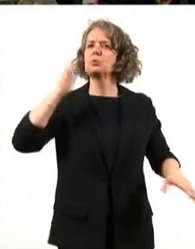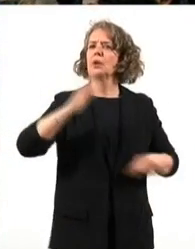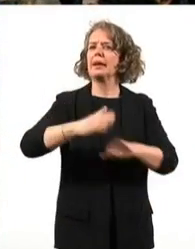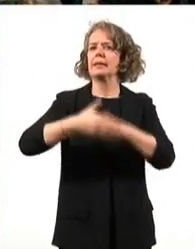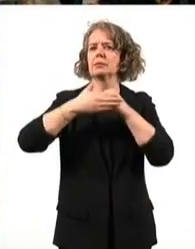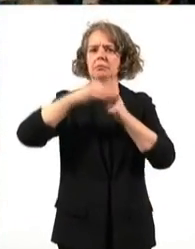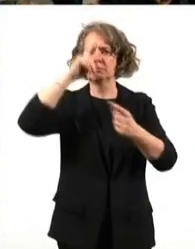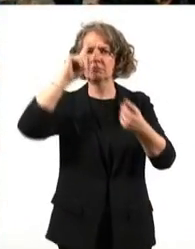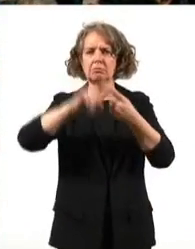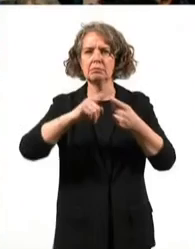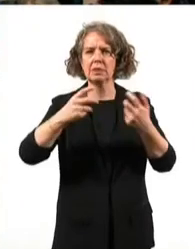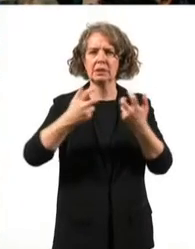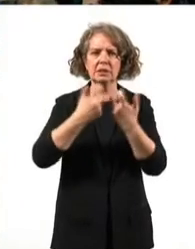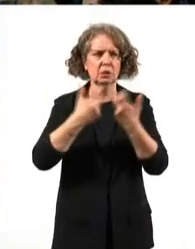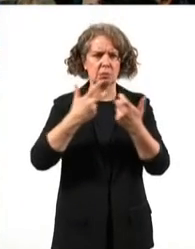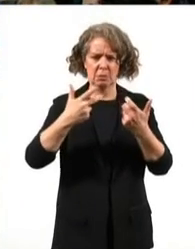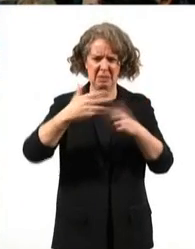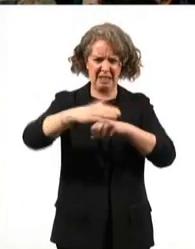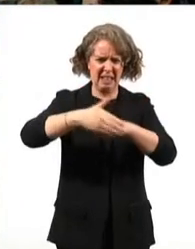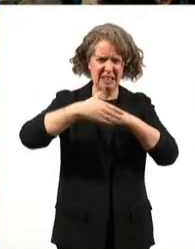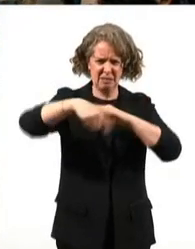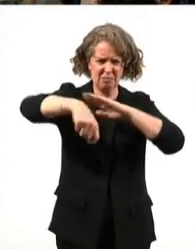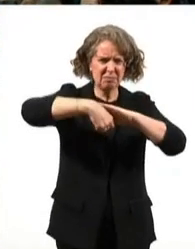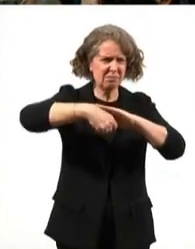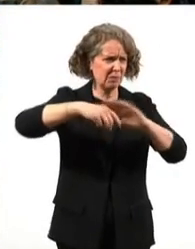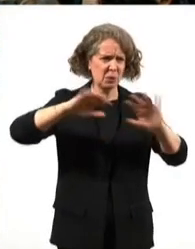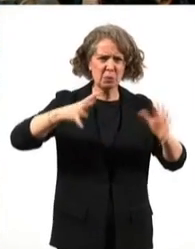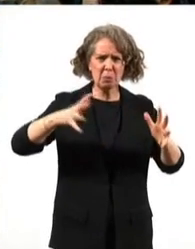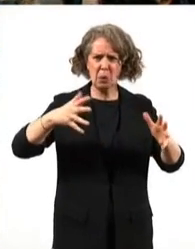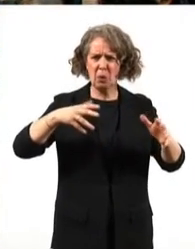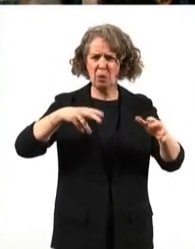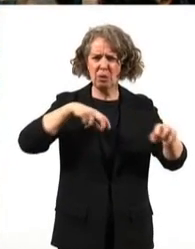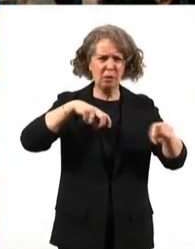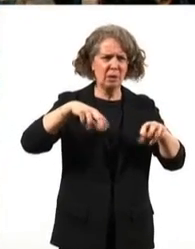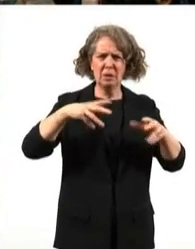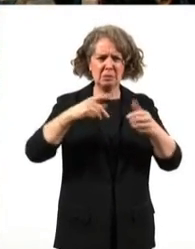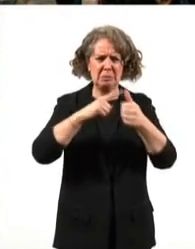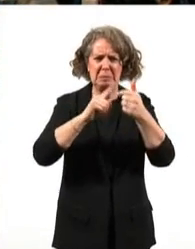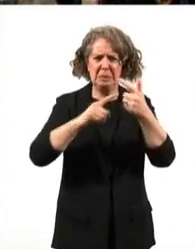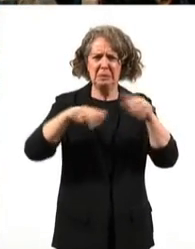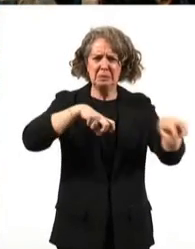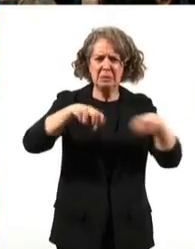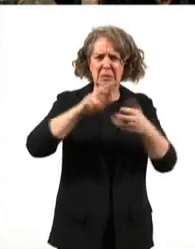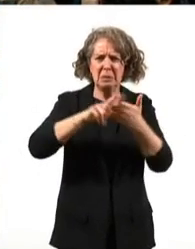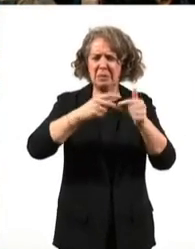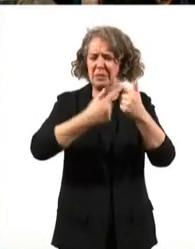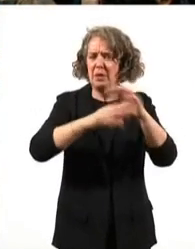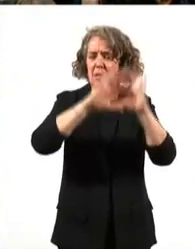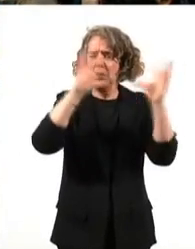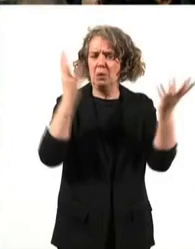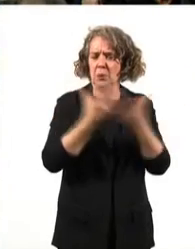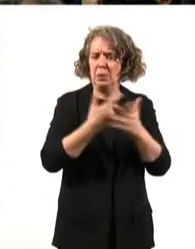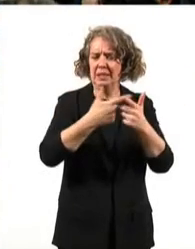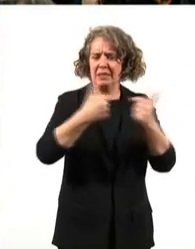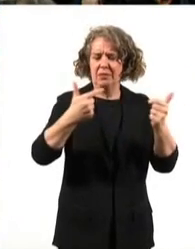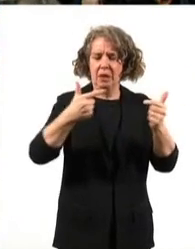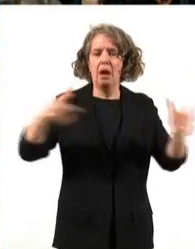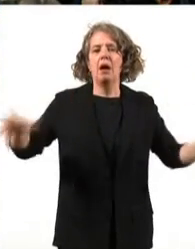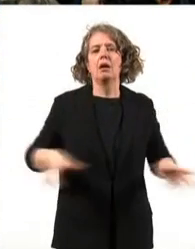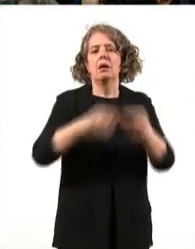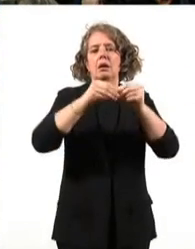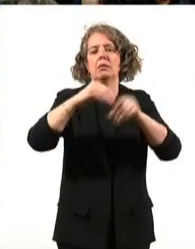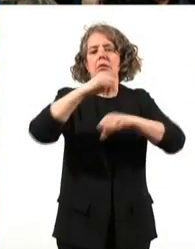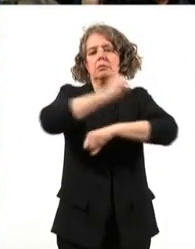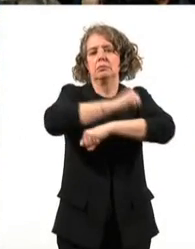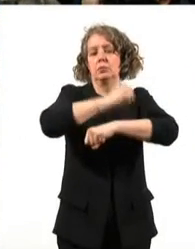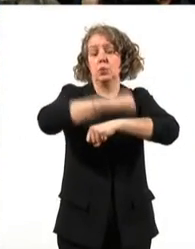avoir accès à ses aides, à ses accès vraiment diverses. Et donc, ces accès de guichet unique, je